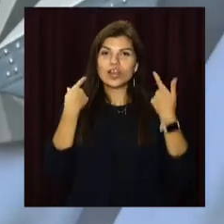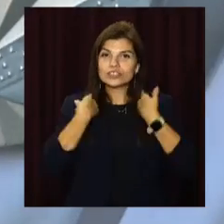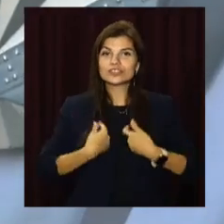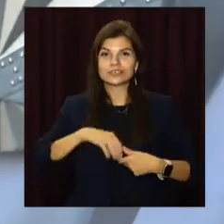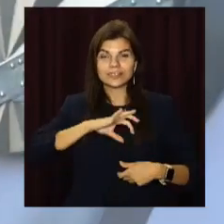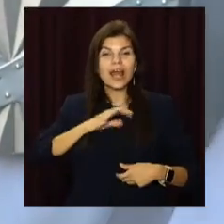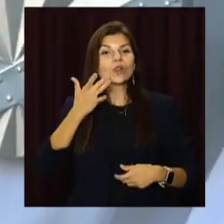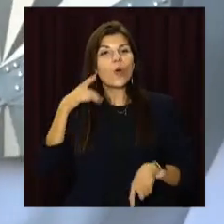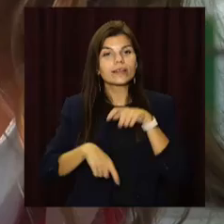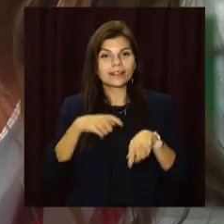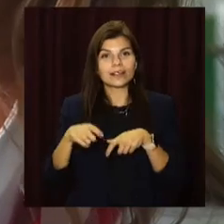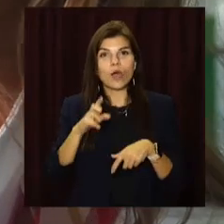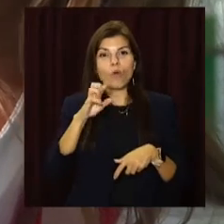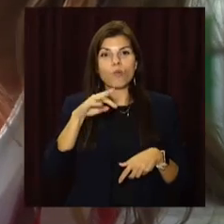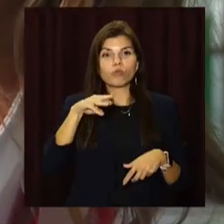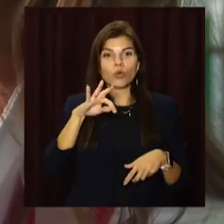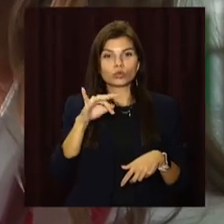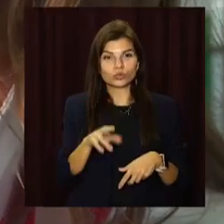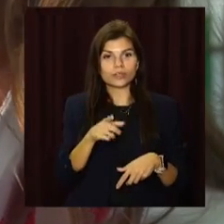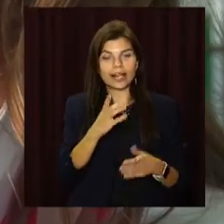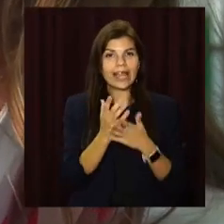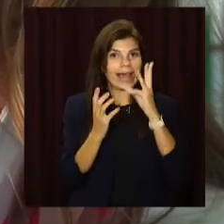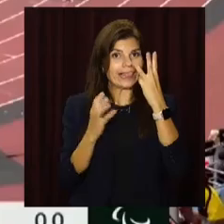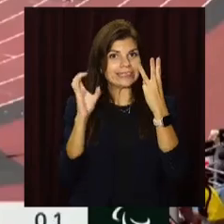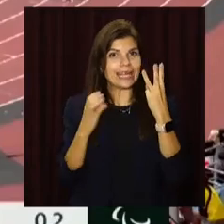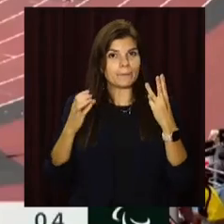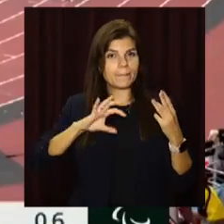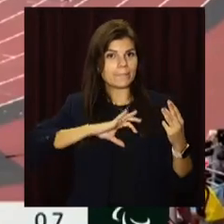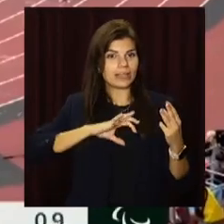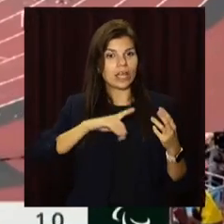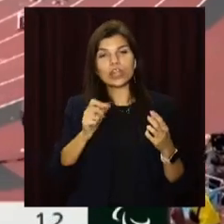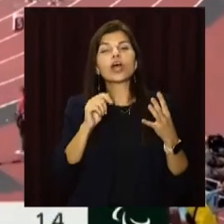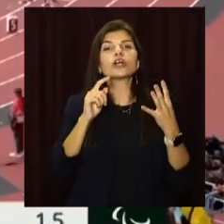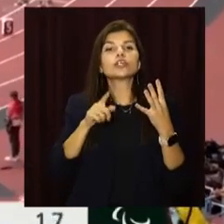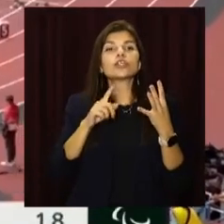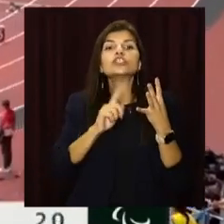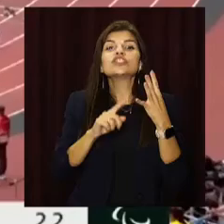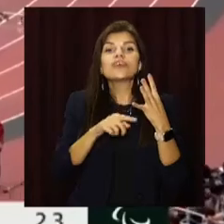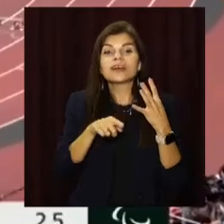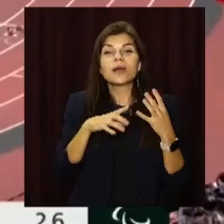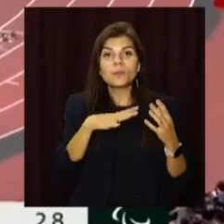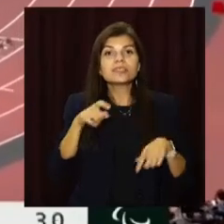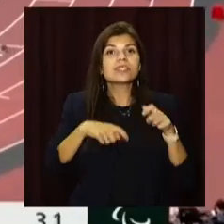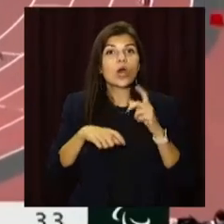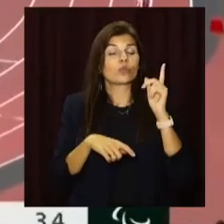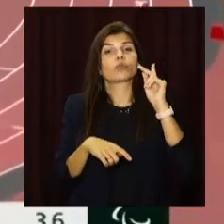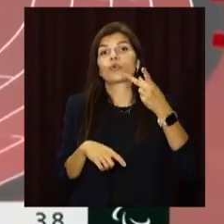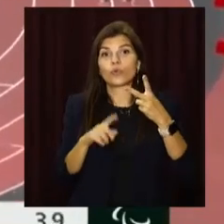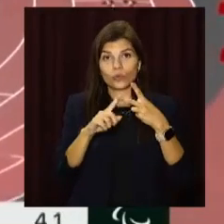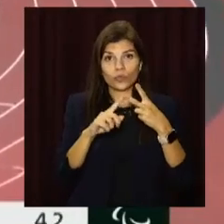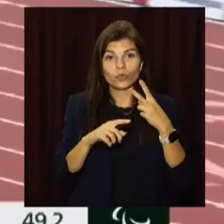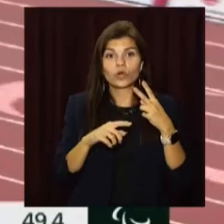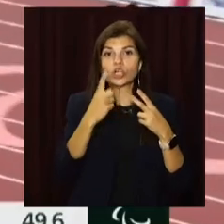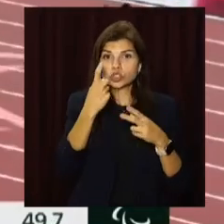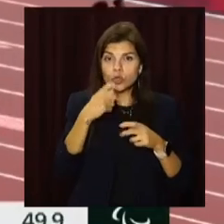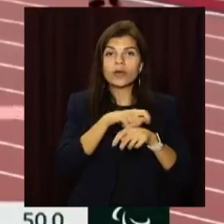дніпровської легкоатлетки Оксани Бутурчук красуються 3 срібні медалі. На своїй четвертій паралімпіаді вона фінішувала другою на дистанціях